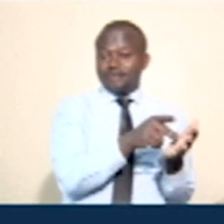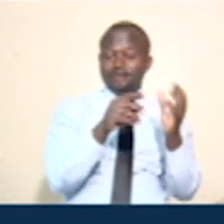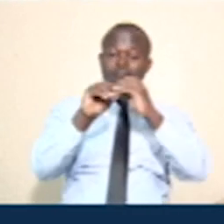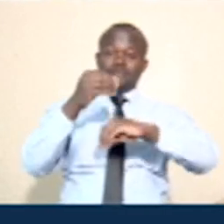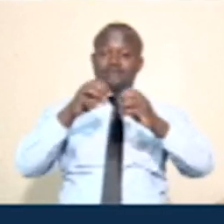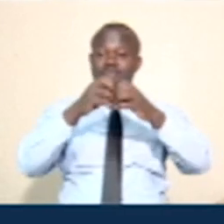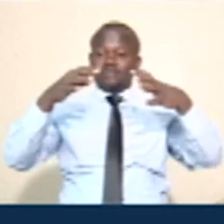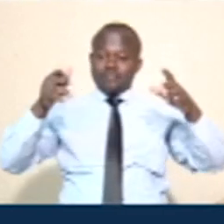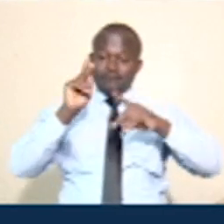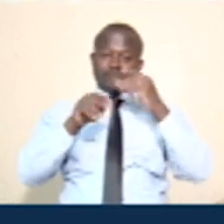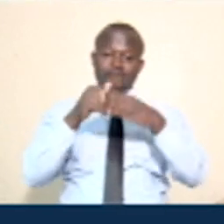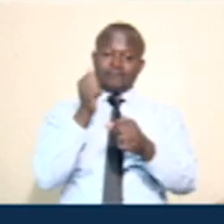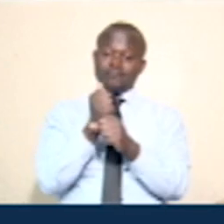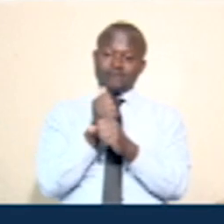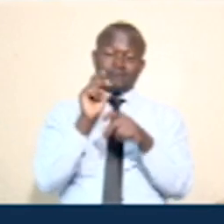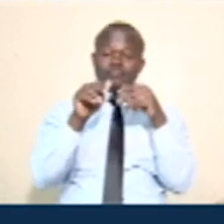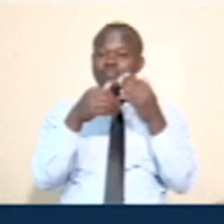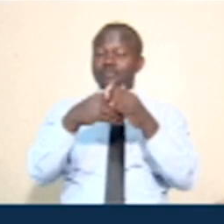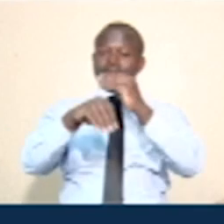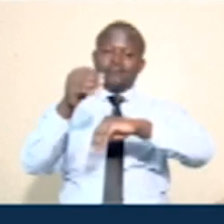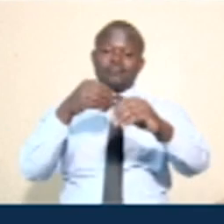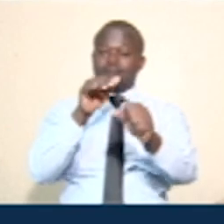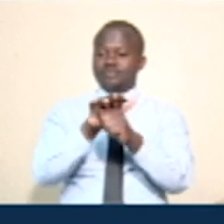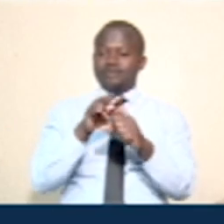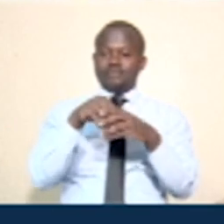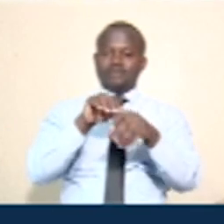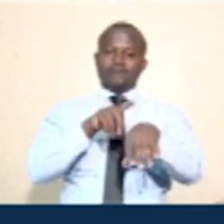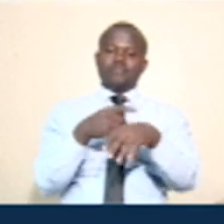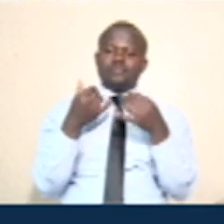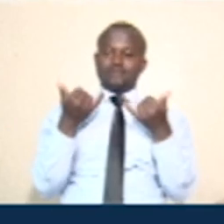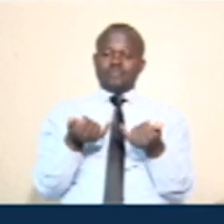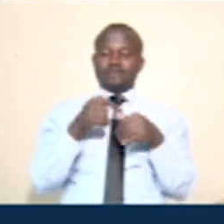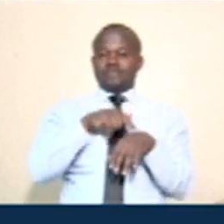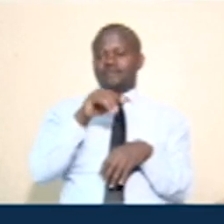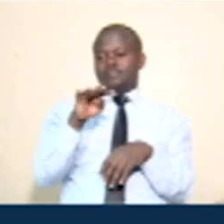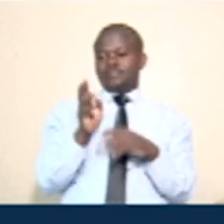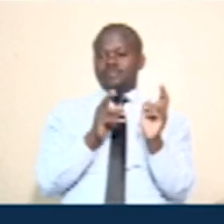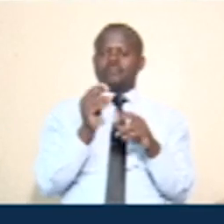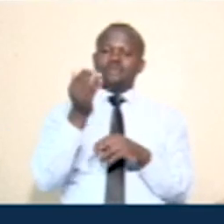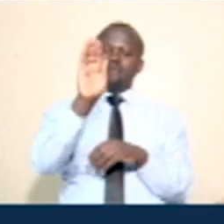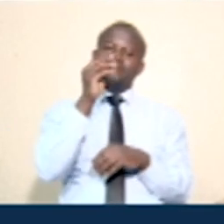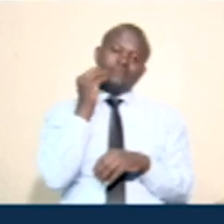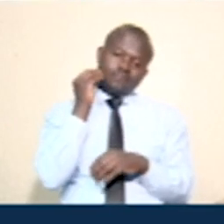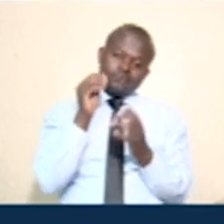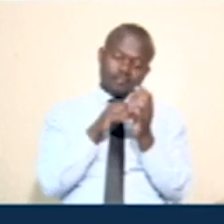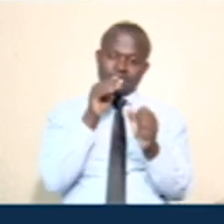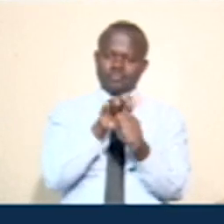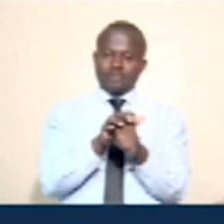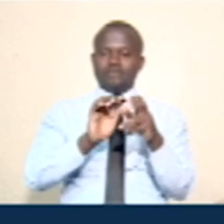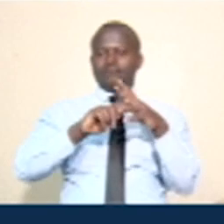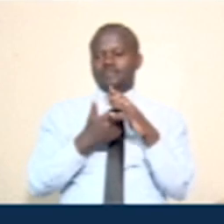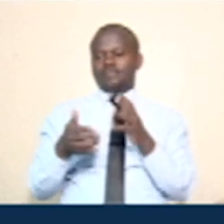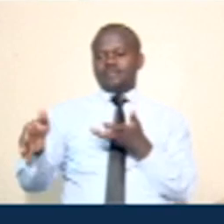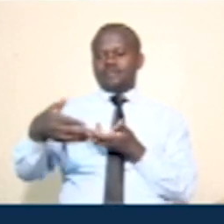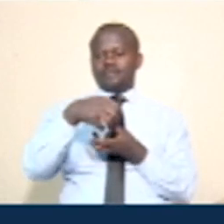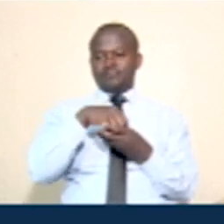aracyiyongereye abantu baracyakora abantu baracyacuruza mu gihe iki gihe mu masaa mbiri babaga batashye ndetse benshi batangira kuzinga ibintu byabo